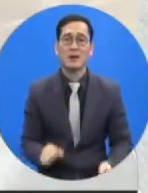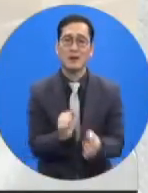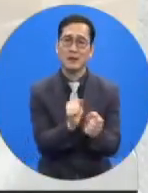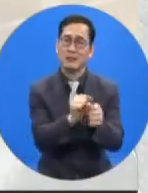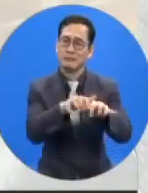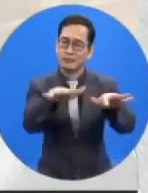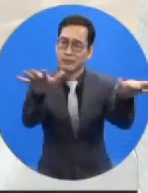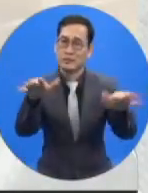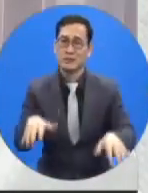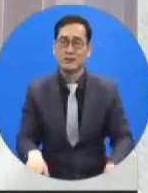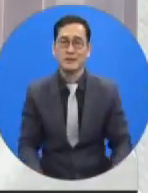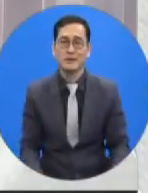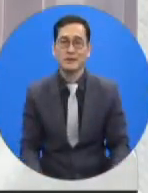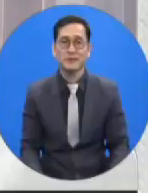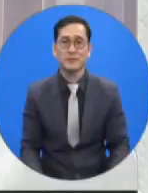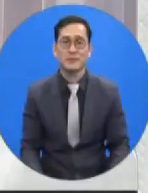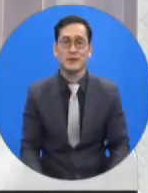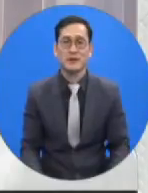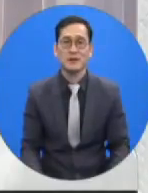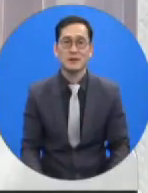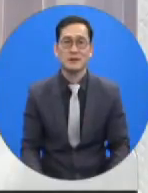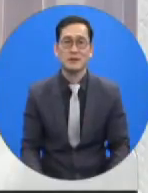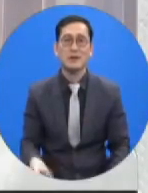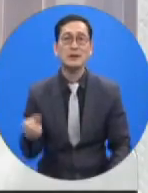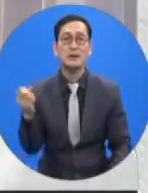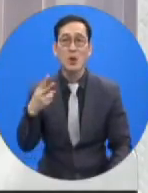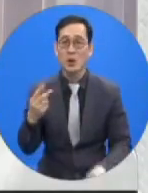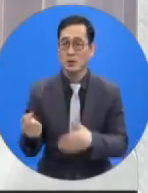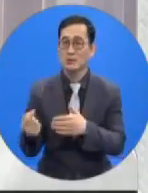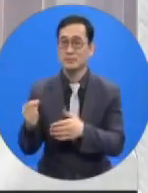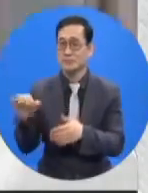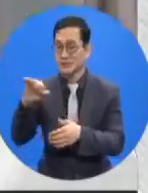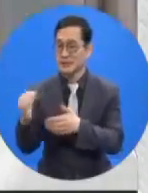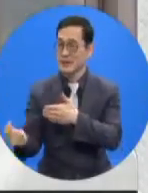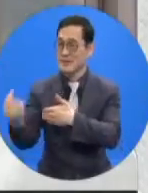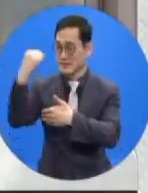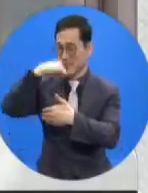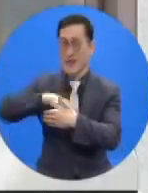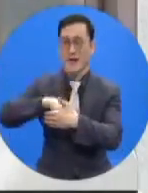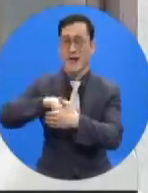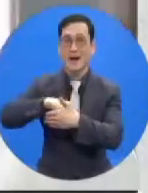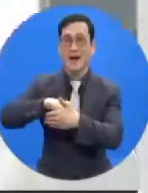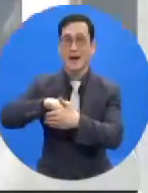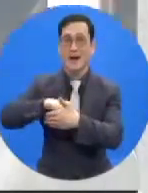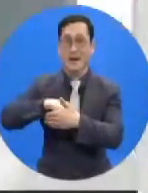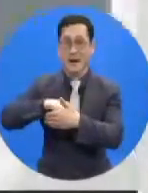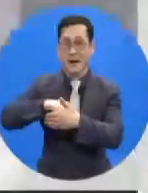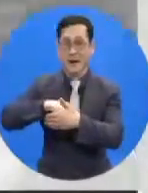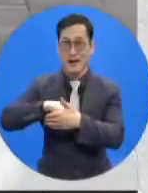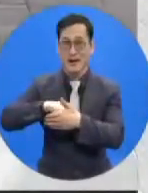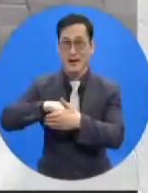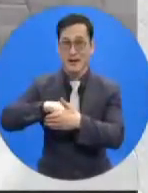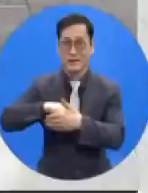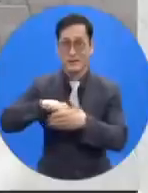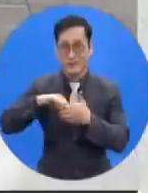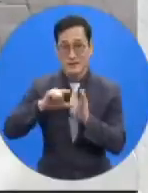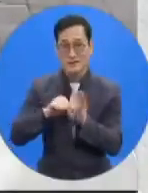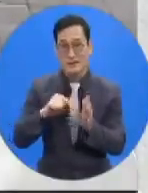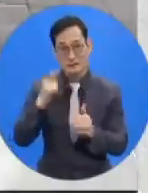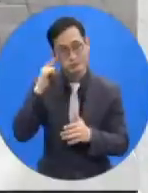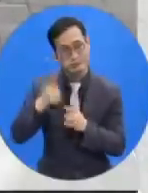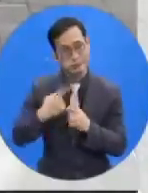게 무증상 시기, 그러니까 실제로 무증상 시기가 아니라 잠복기 시기 때문에 뭐 전파 가능성은 없다 이렇게 얘기하는 경우도